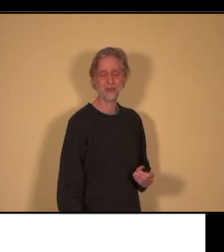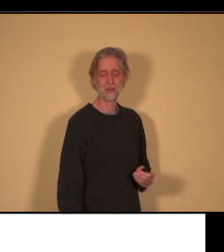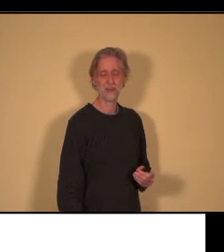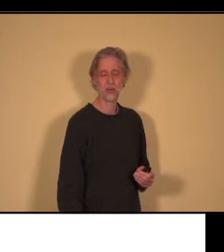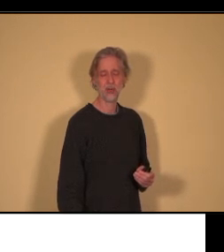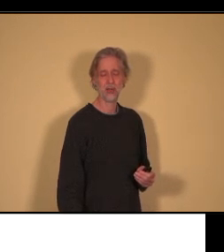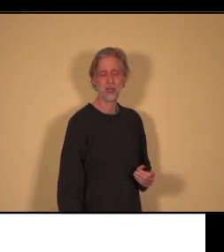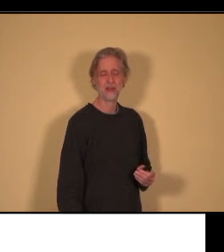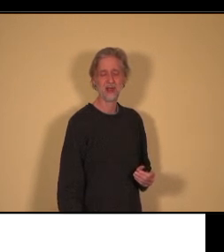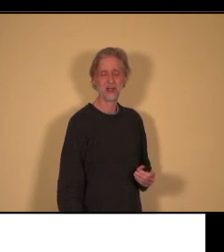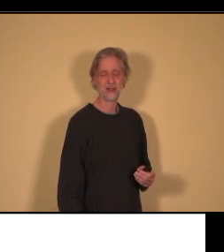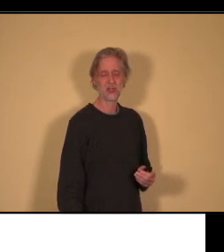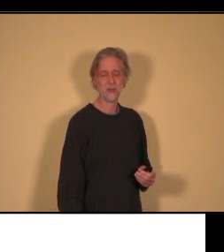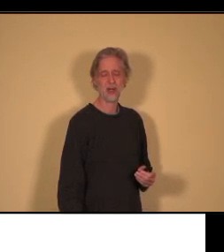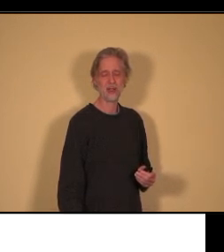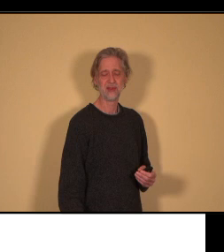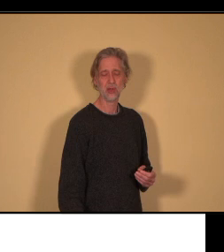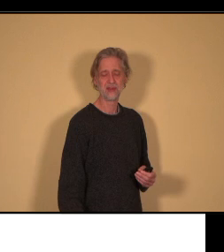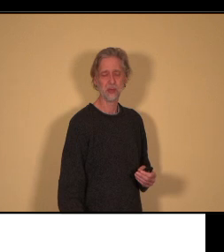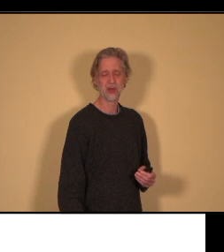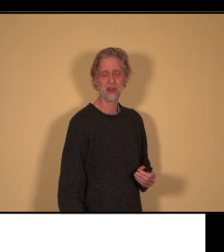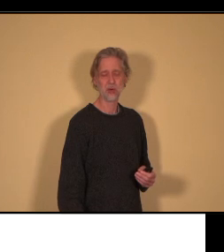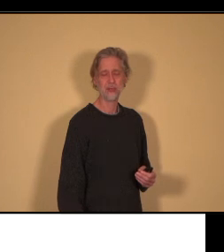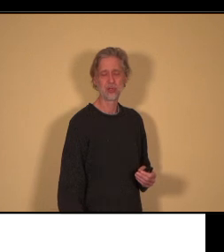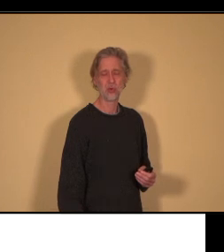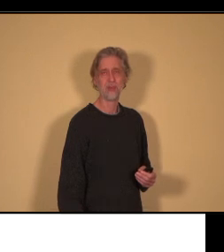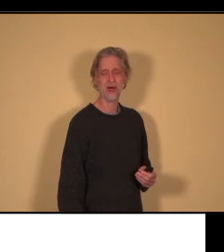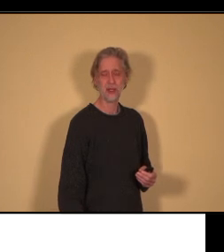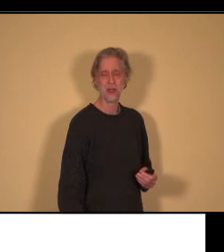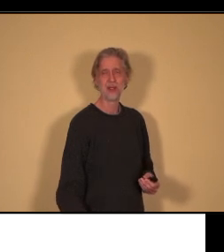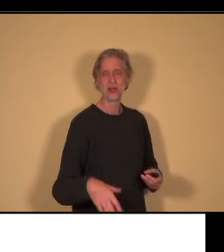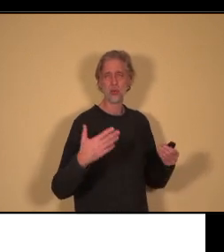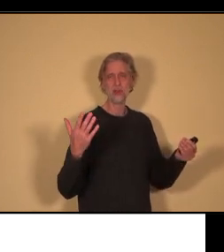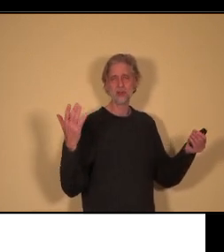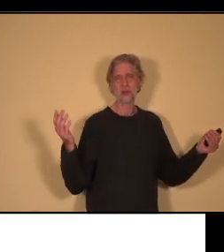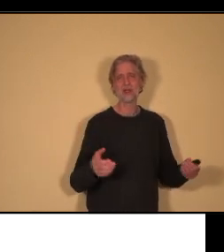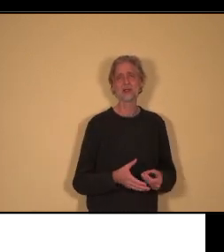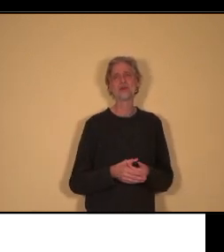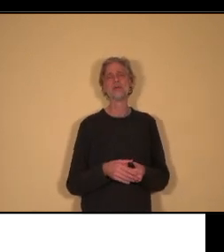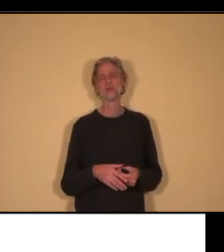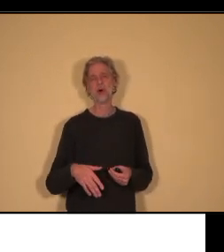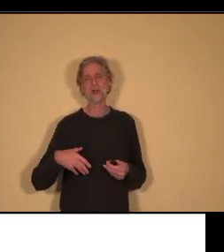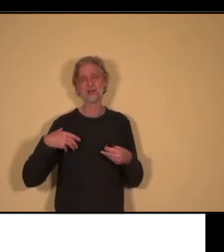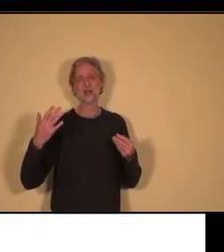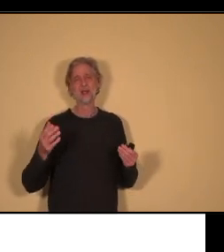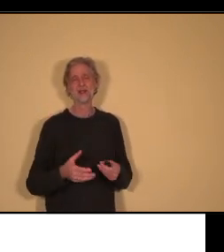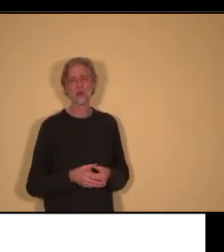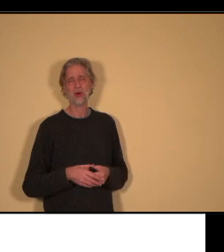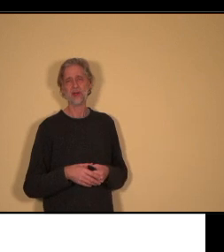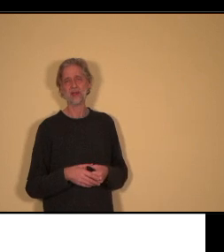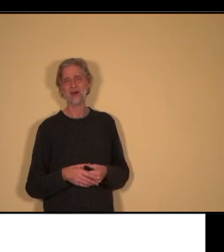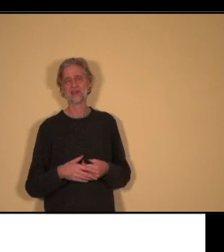Zusammenhang mit dem Abbruch dieser atlantischen thermohalinen Zirkulation, also dem Golfstrom, weil der Grund, auch den hatten wir schon besprochen, ist,